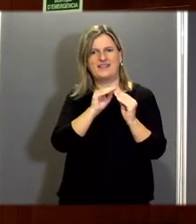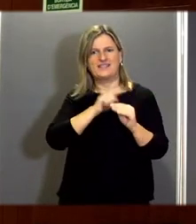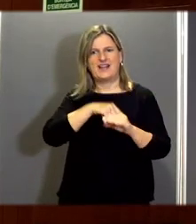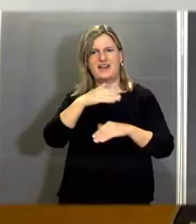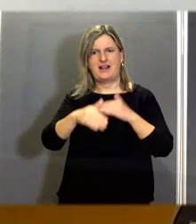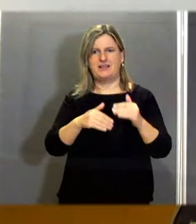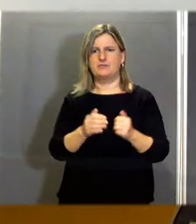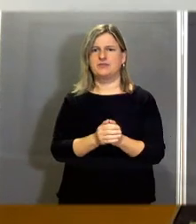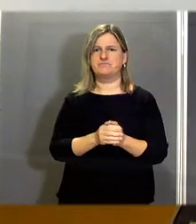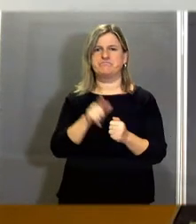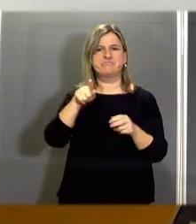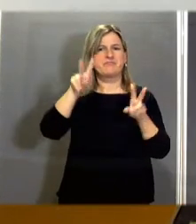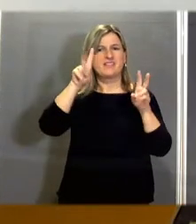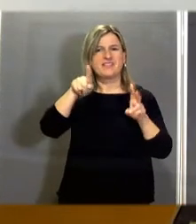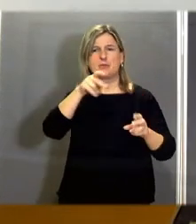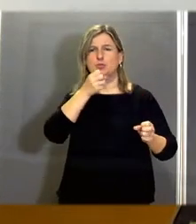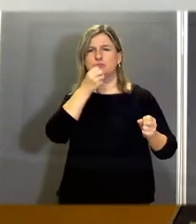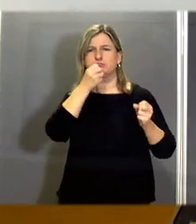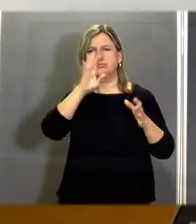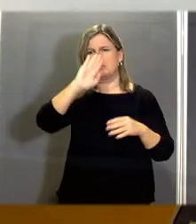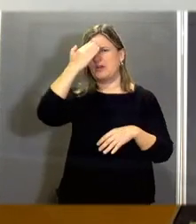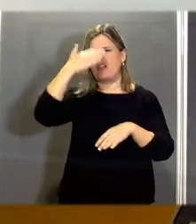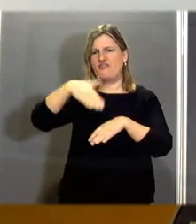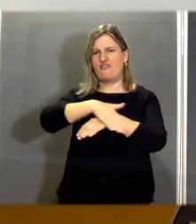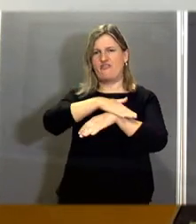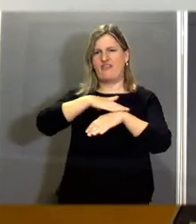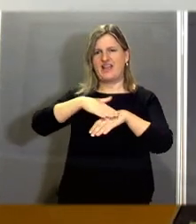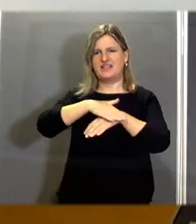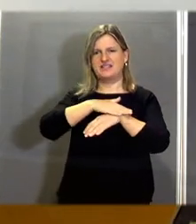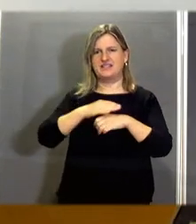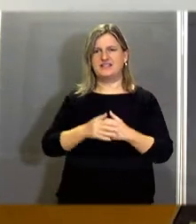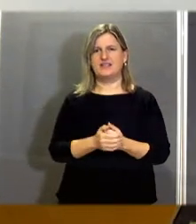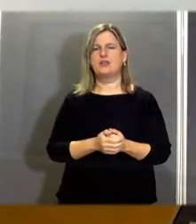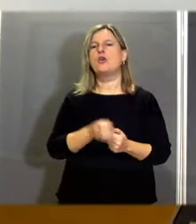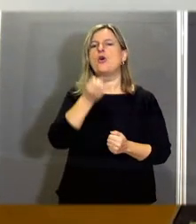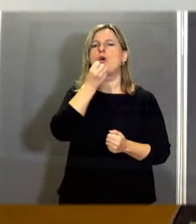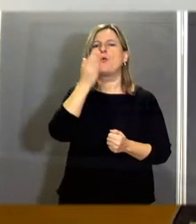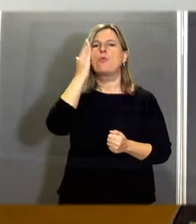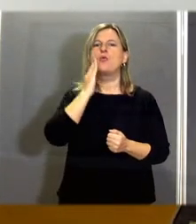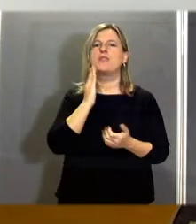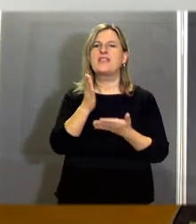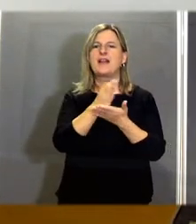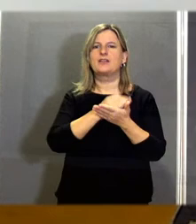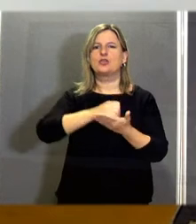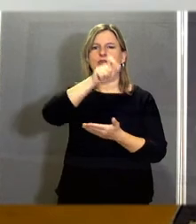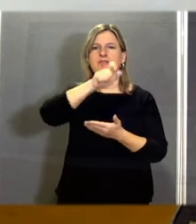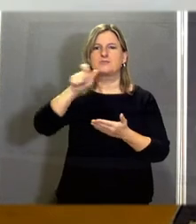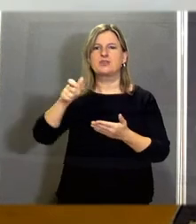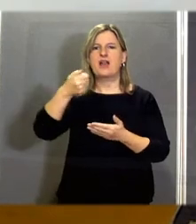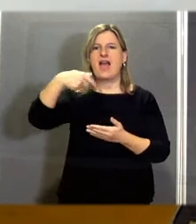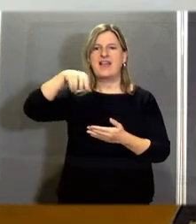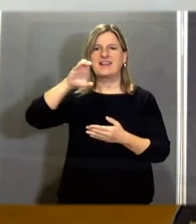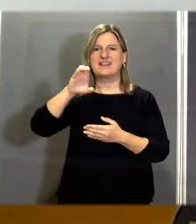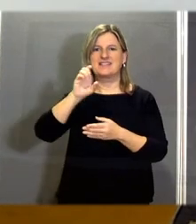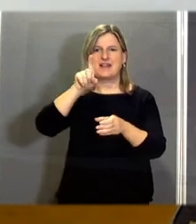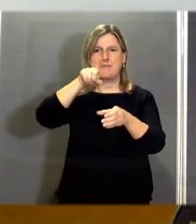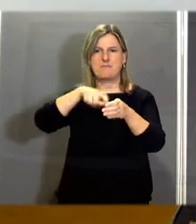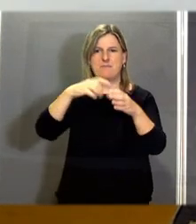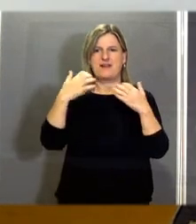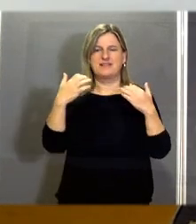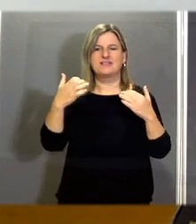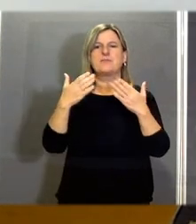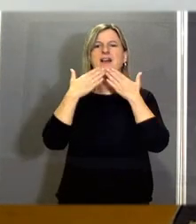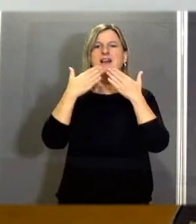És fonamental. Bon dia a tota la gent que està en l'assemblea. Moltes gràcies per